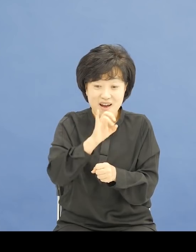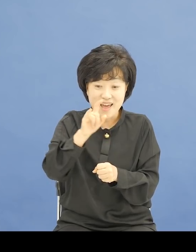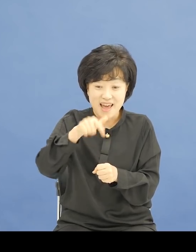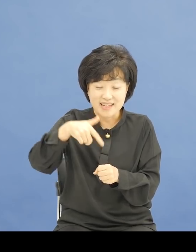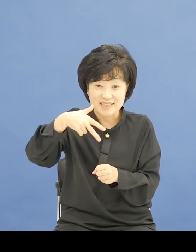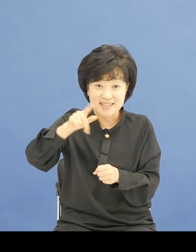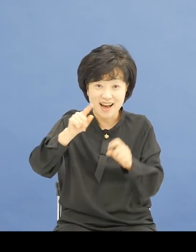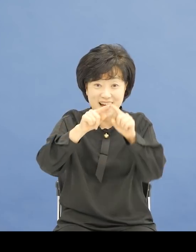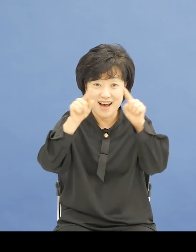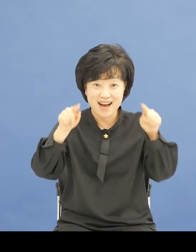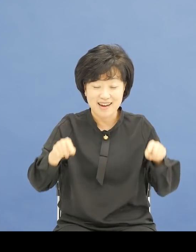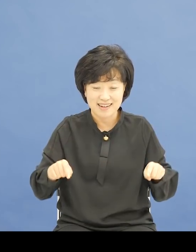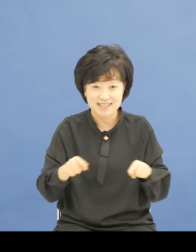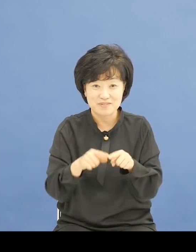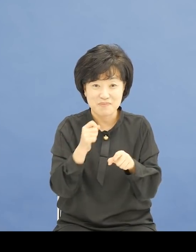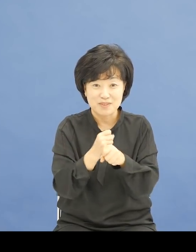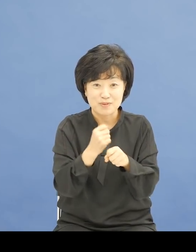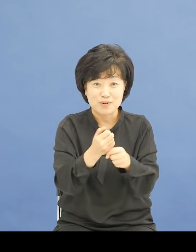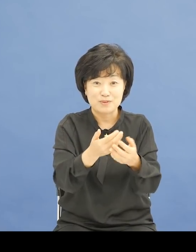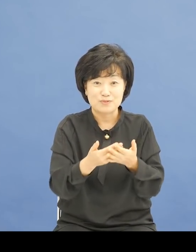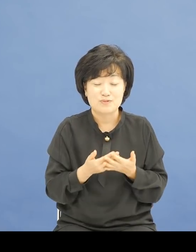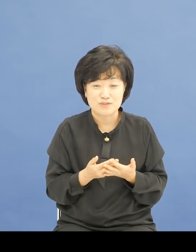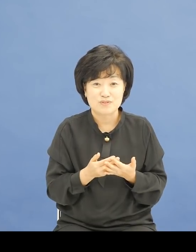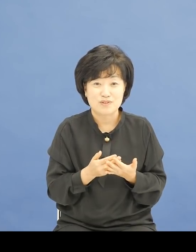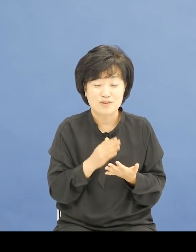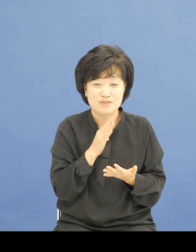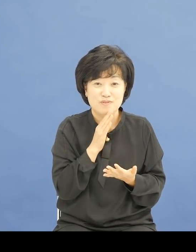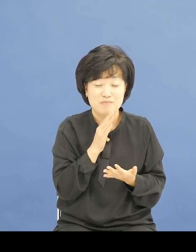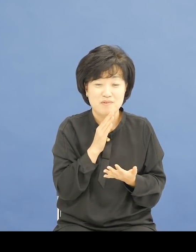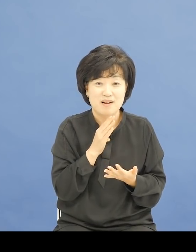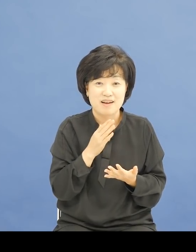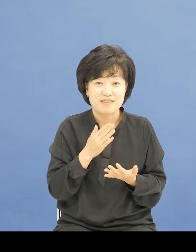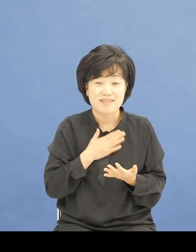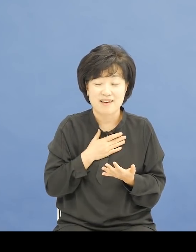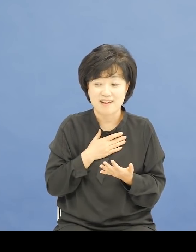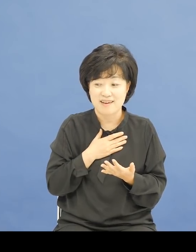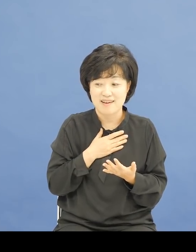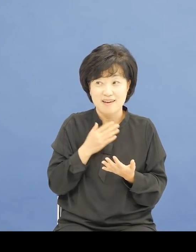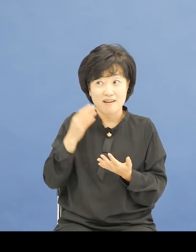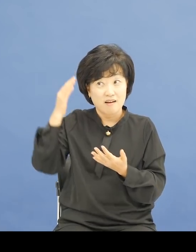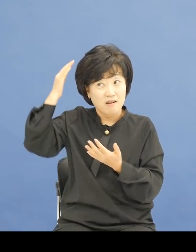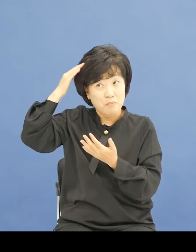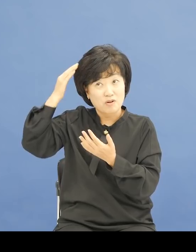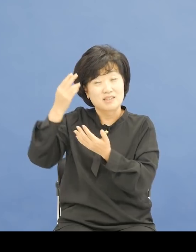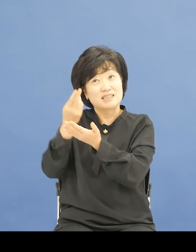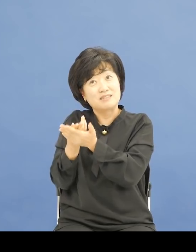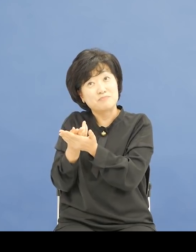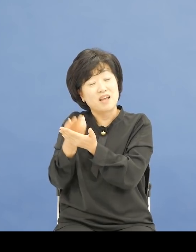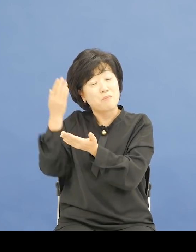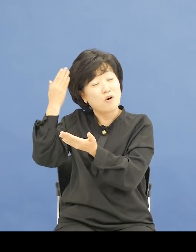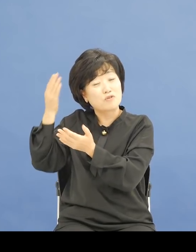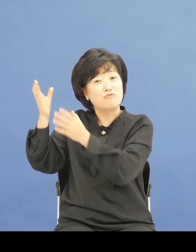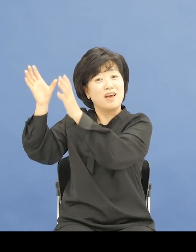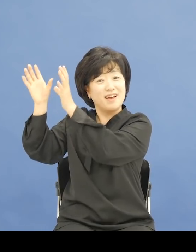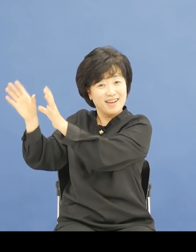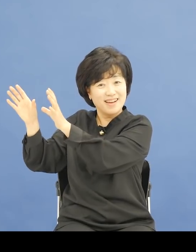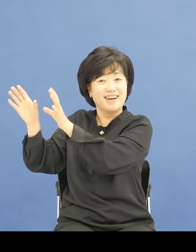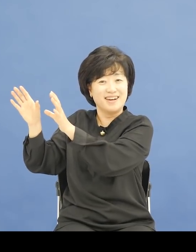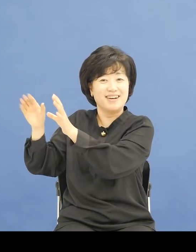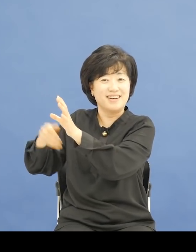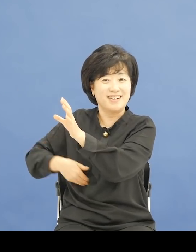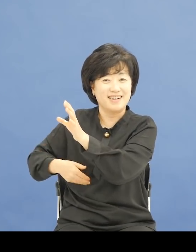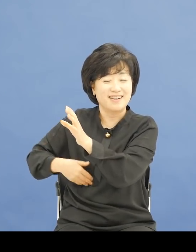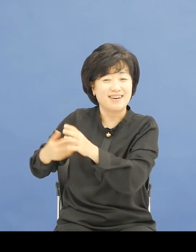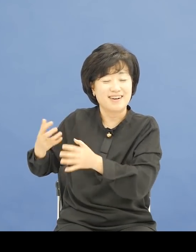이렇게 또 액자까지 만들어 주셨다는 게 정말 이렇게 정말 제가 지금 머리맡에 이렇게 놔둬야 될 것 같아요. 저도 집에 평생 가서